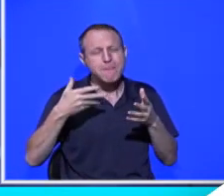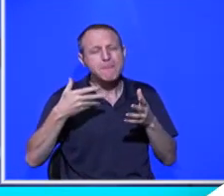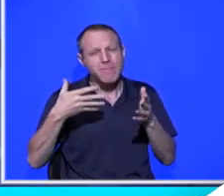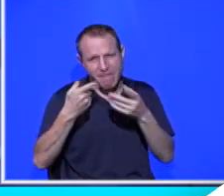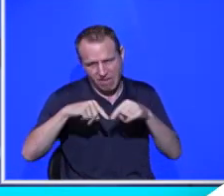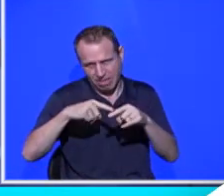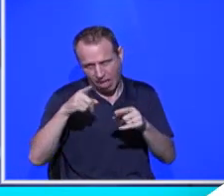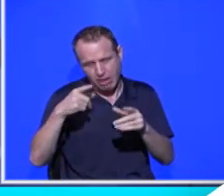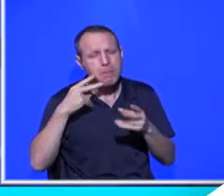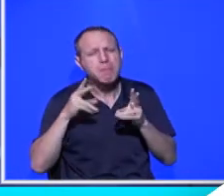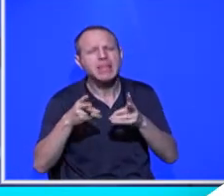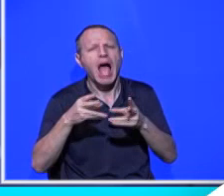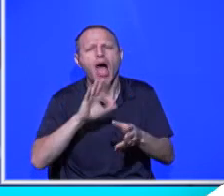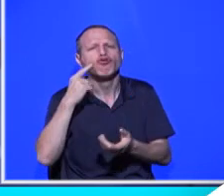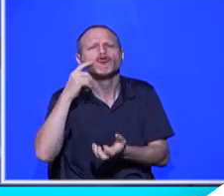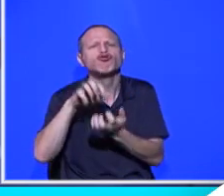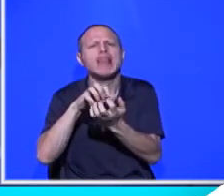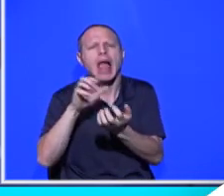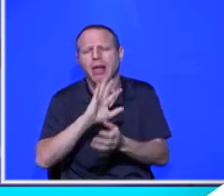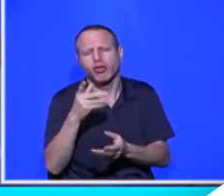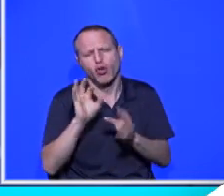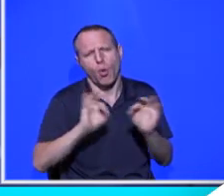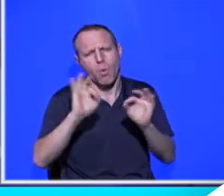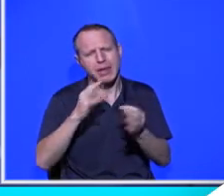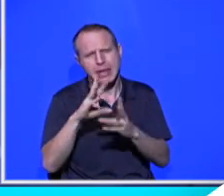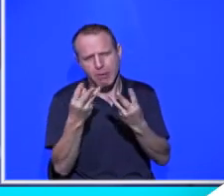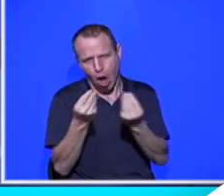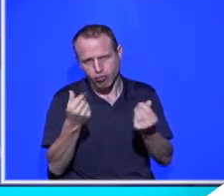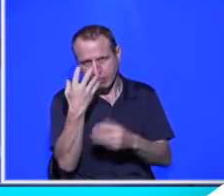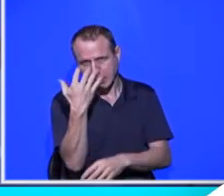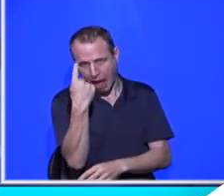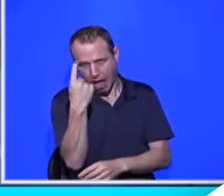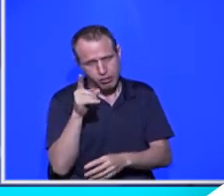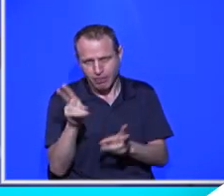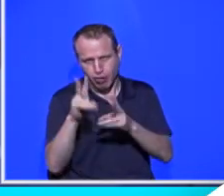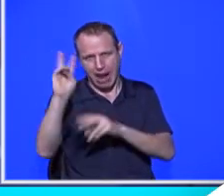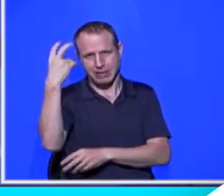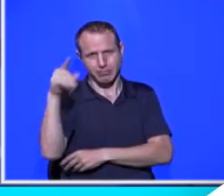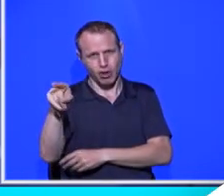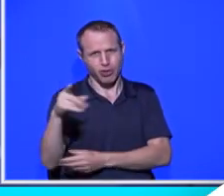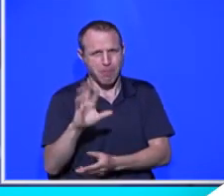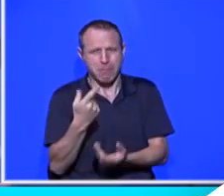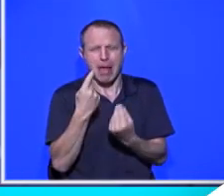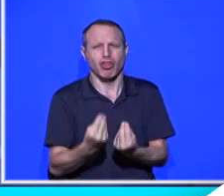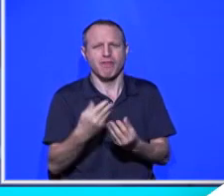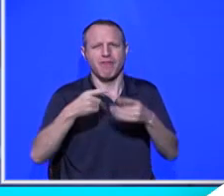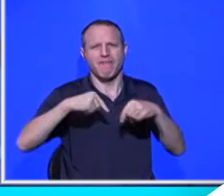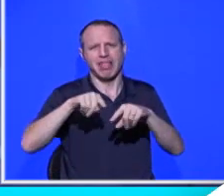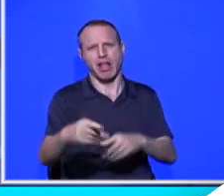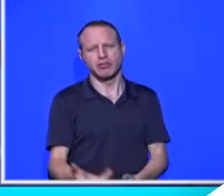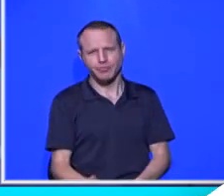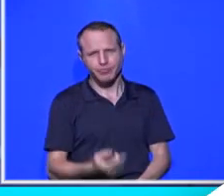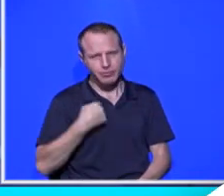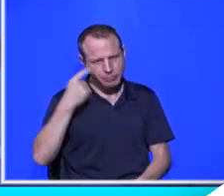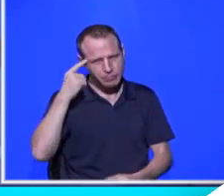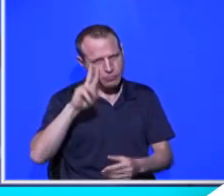שיניים, אין לה כלום. אם החשוד מספר אחד, היא לא יכולה לזמן אותו, אז מה התועלת בוועדה הזו? אני בהחלט חושב שיש